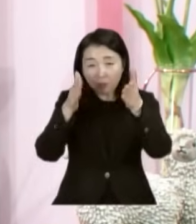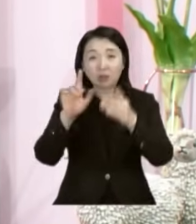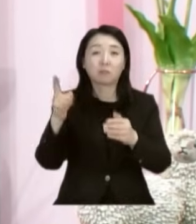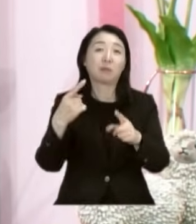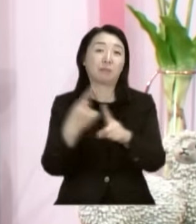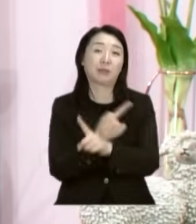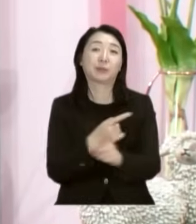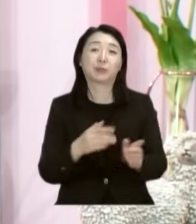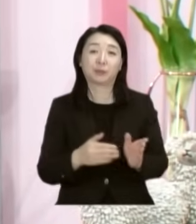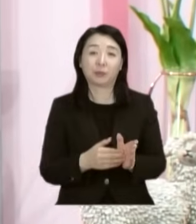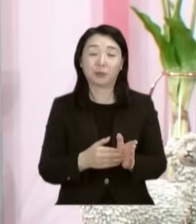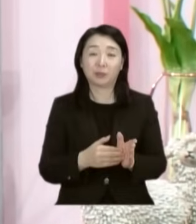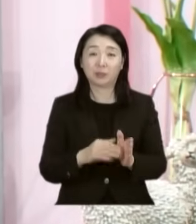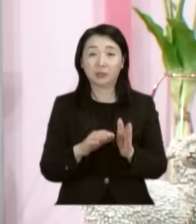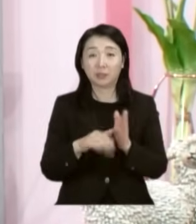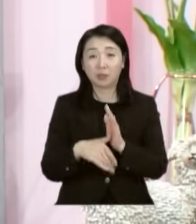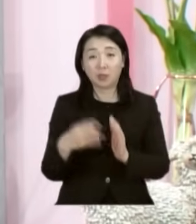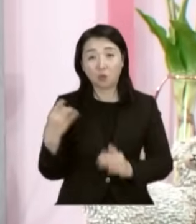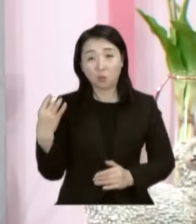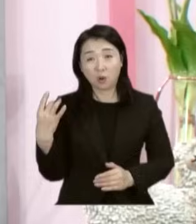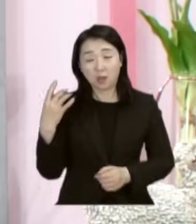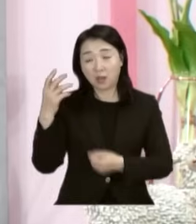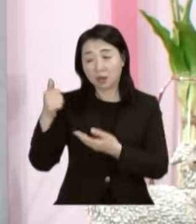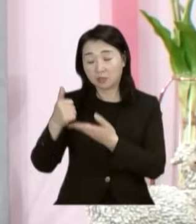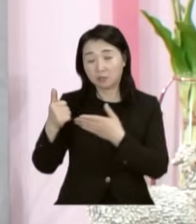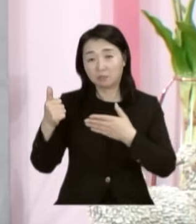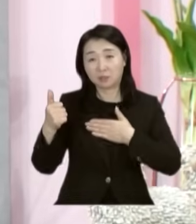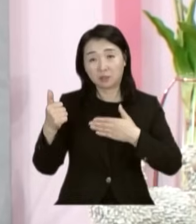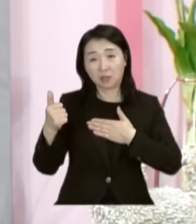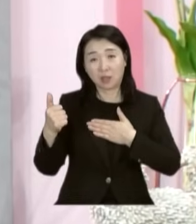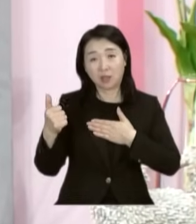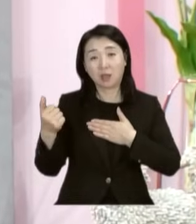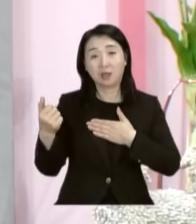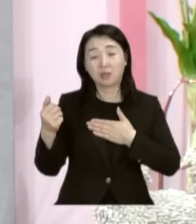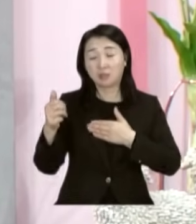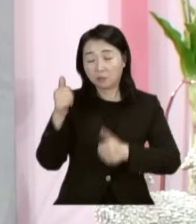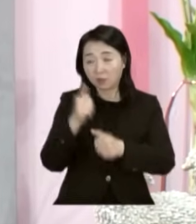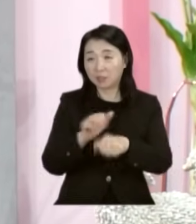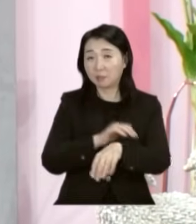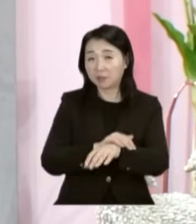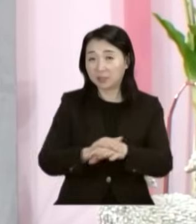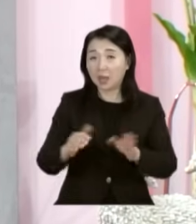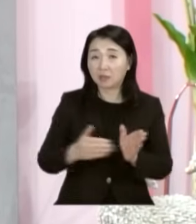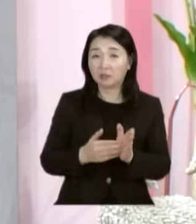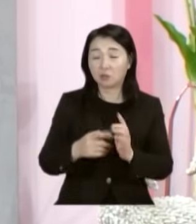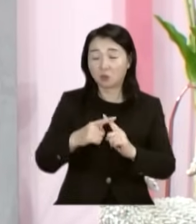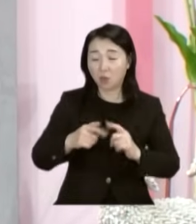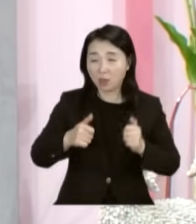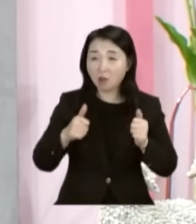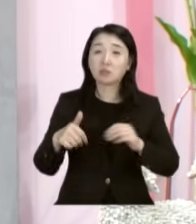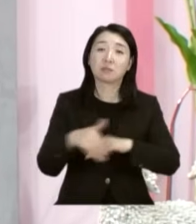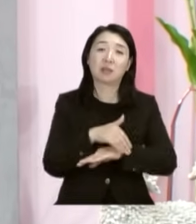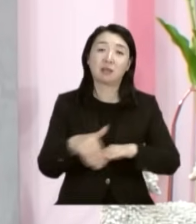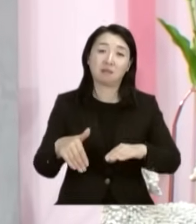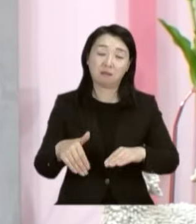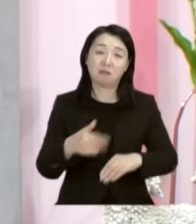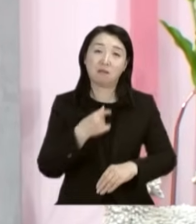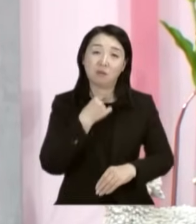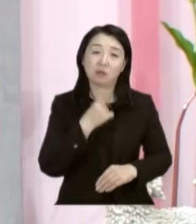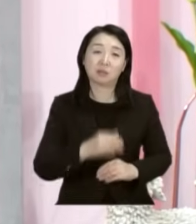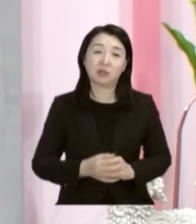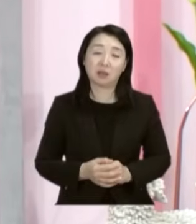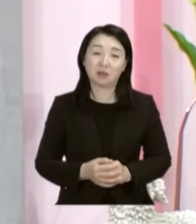방향이 바뀌었어요어요 그때 원래는 제가 하나님 제가 진짜 이번 시합 잘하면은 교회 더 열심히 다니고 아